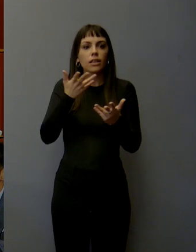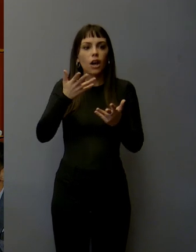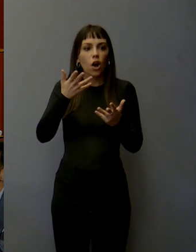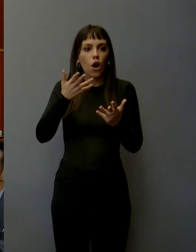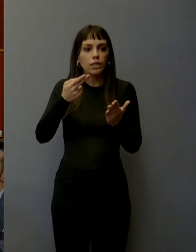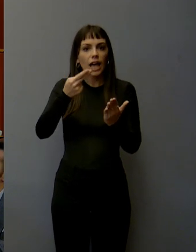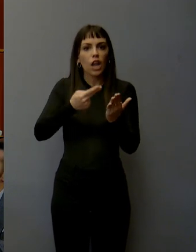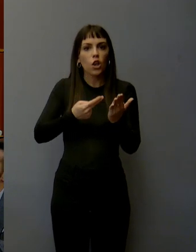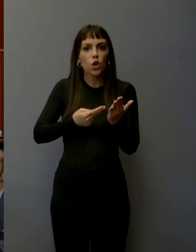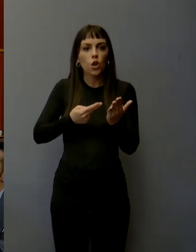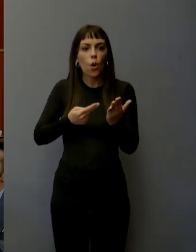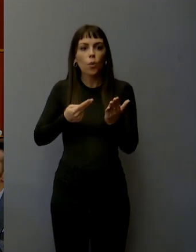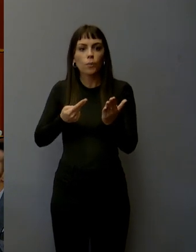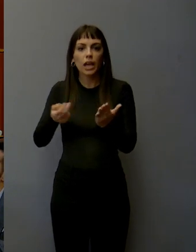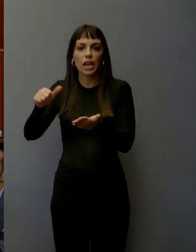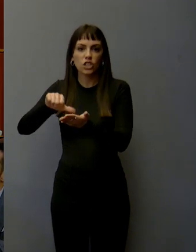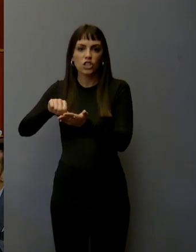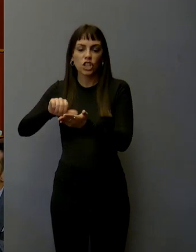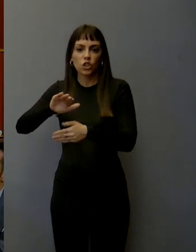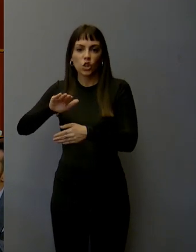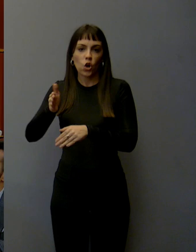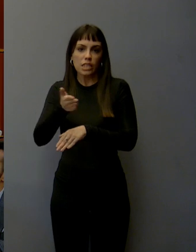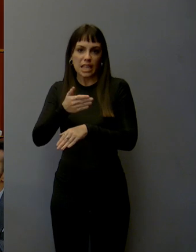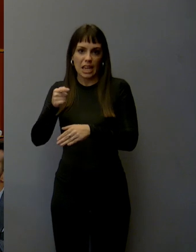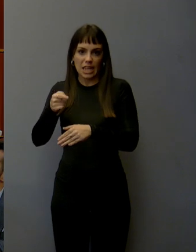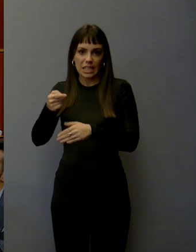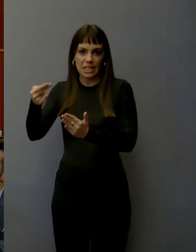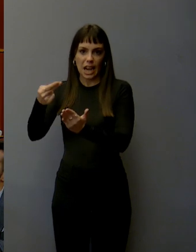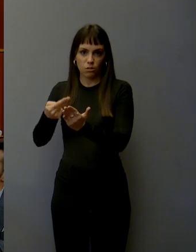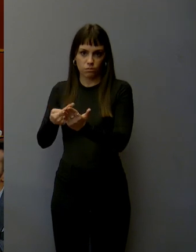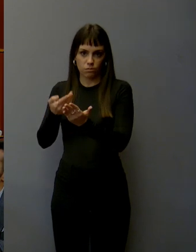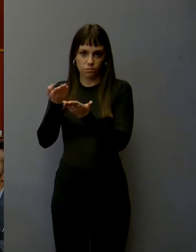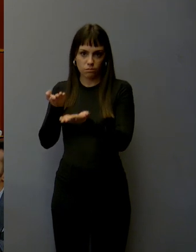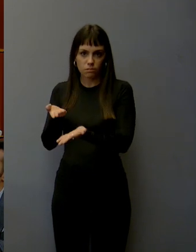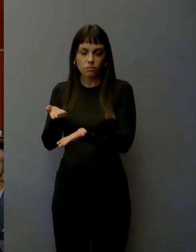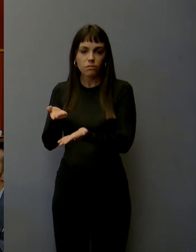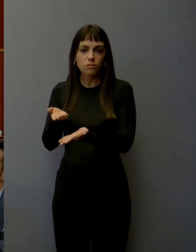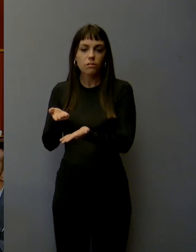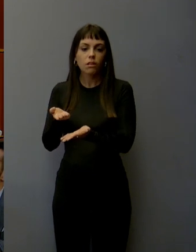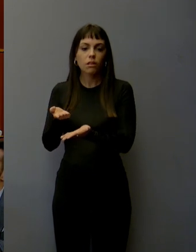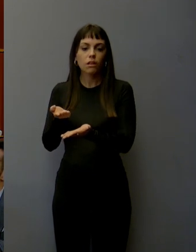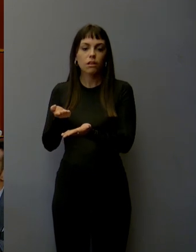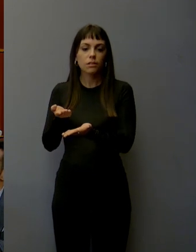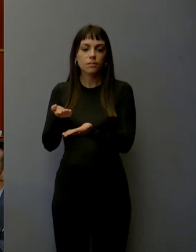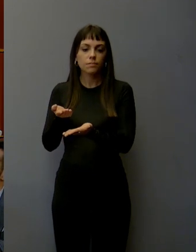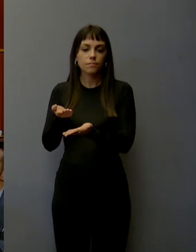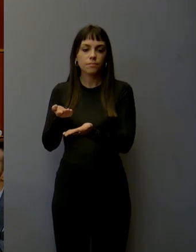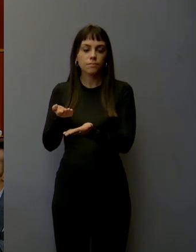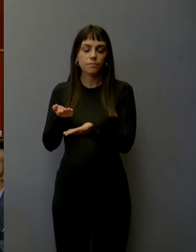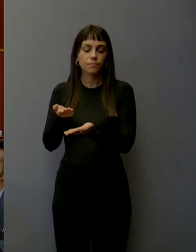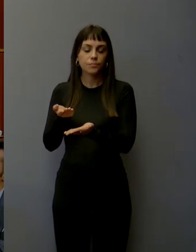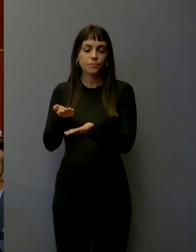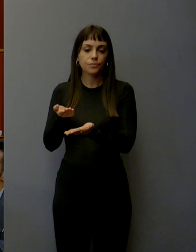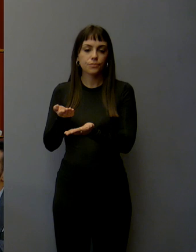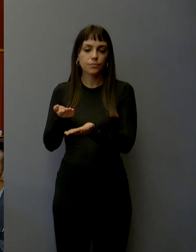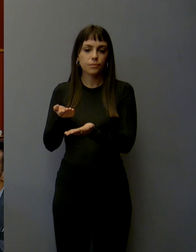volte Qui sembra che il tempo si sia fermato lo faccio come esercizio in qualche maniera pacificatore con la mia anima Nel